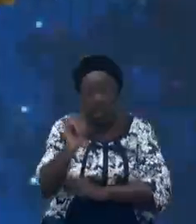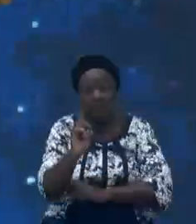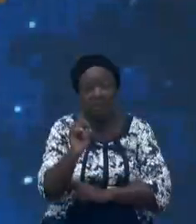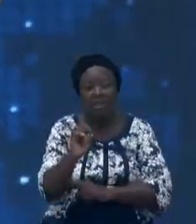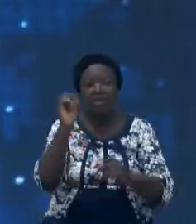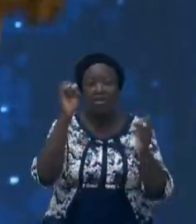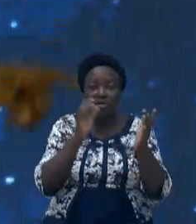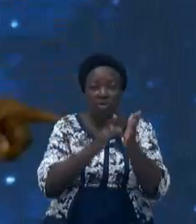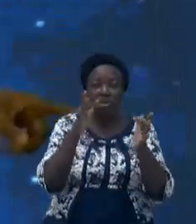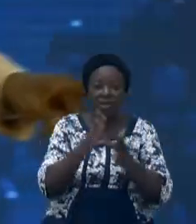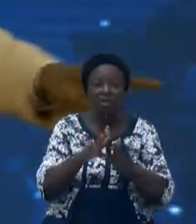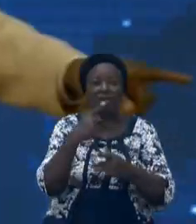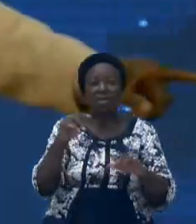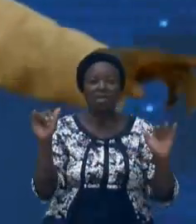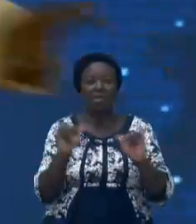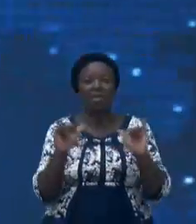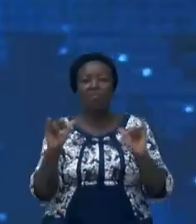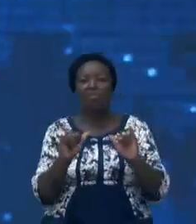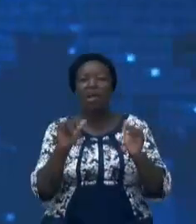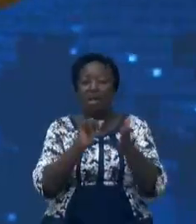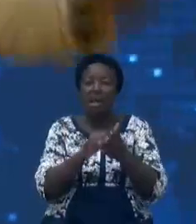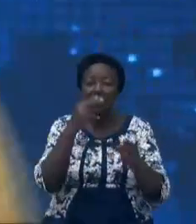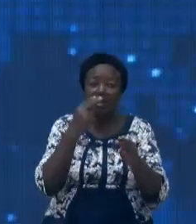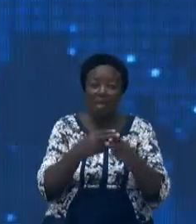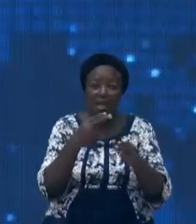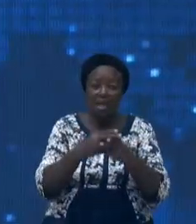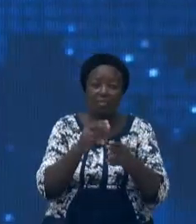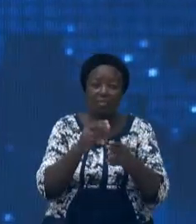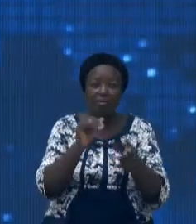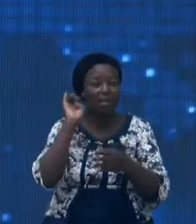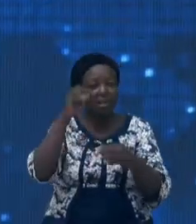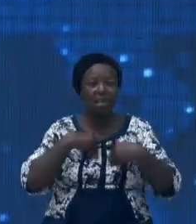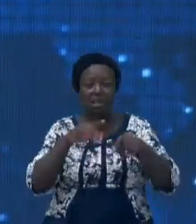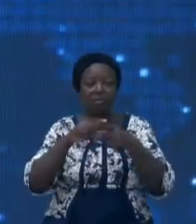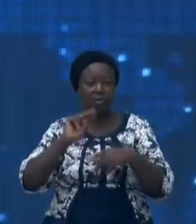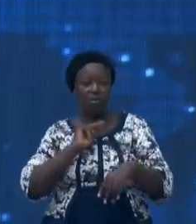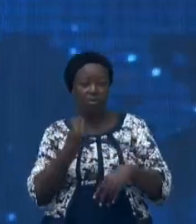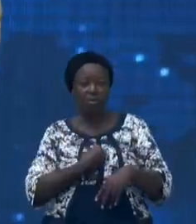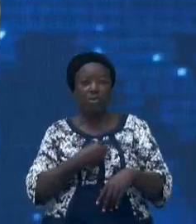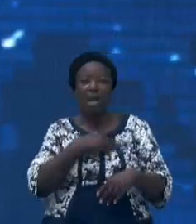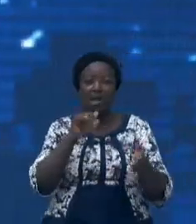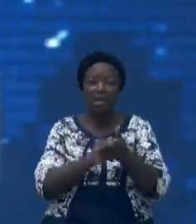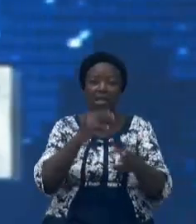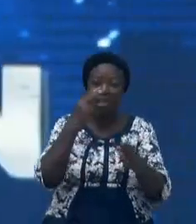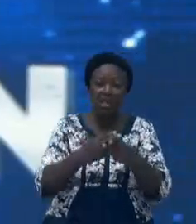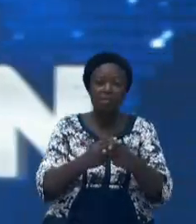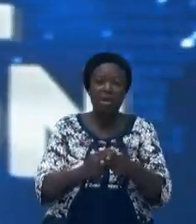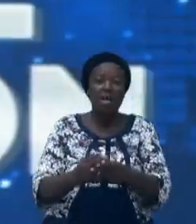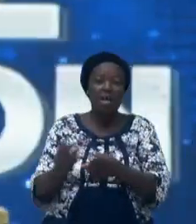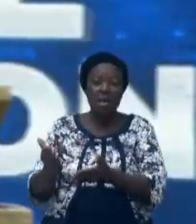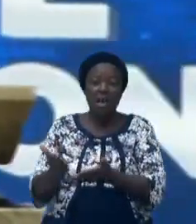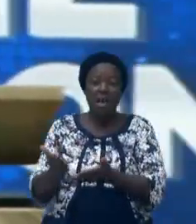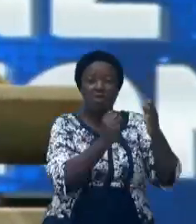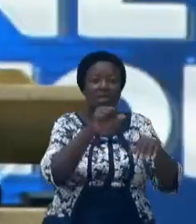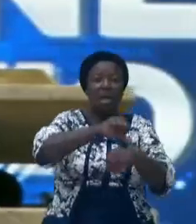hier aujourd'hui et éternellement djediat le même ce nom il nous a été